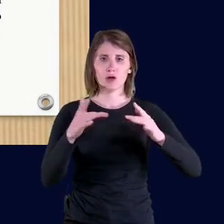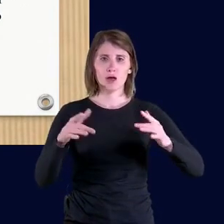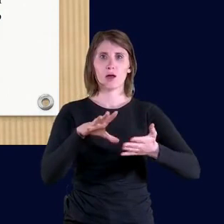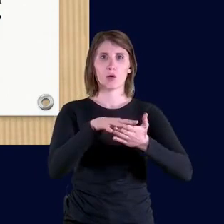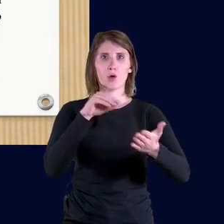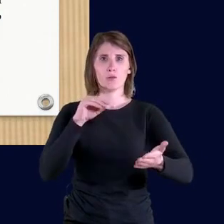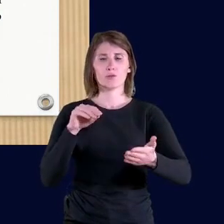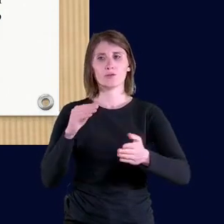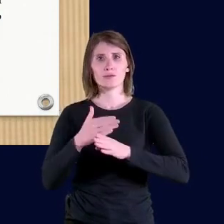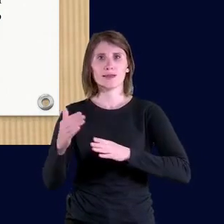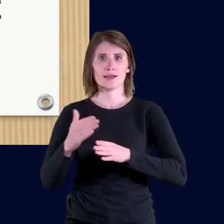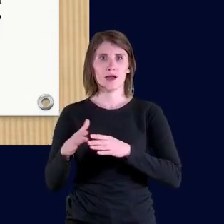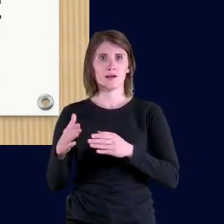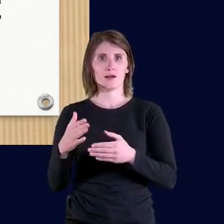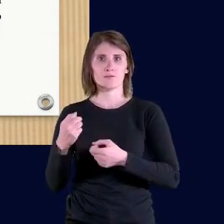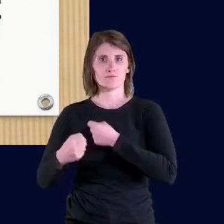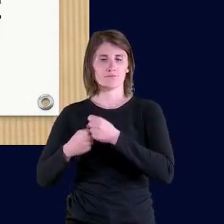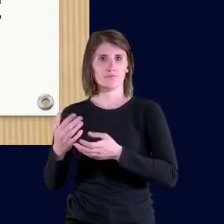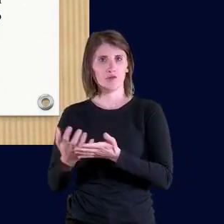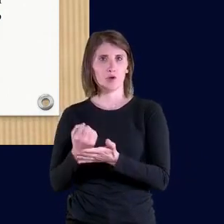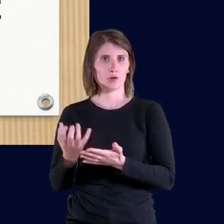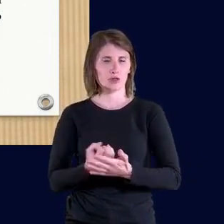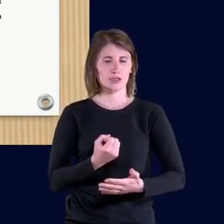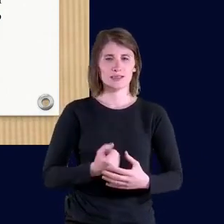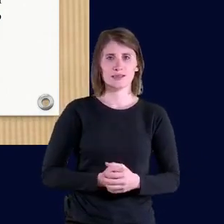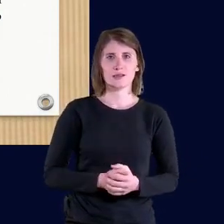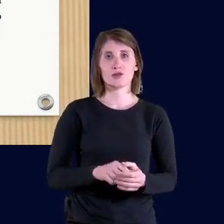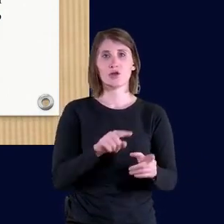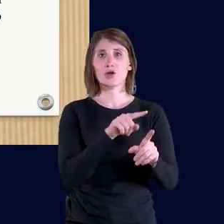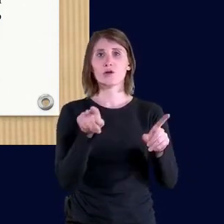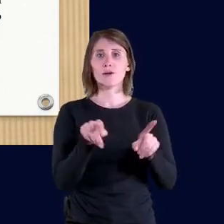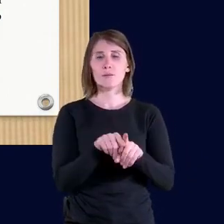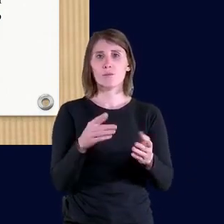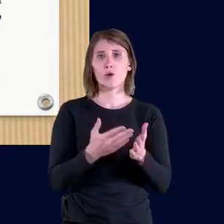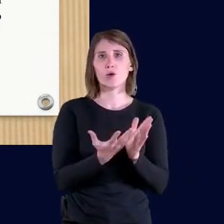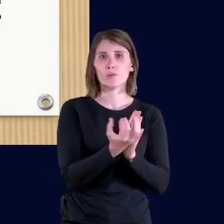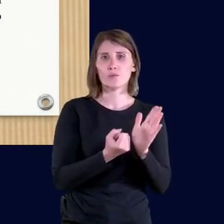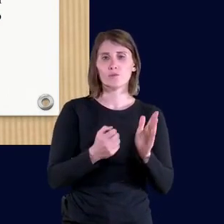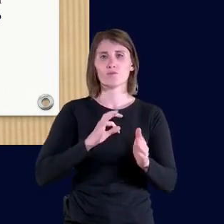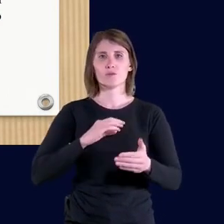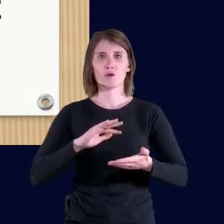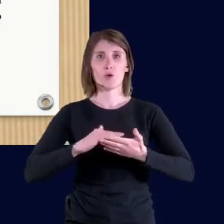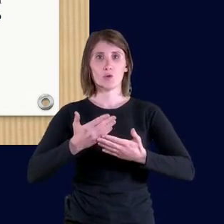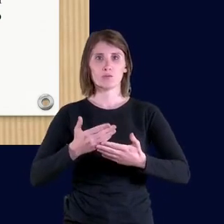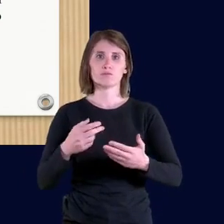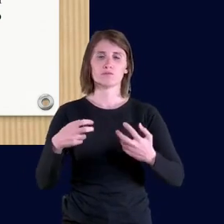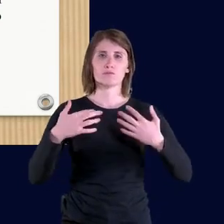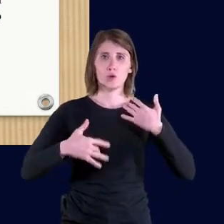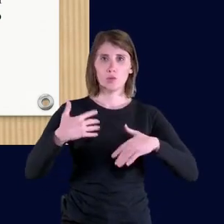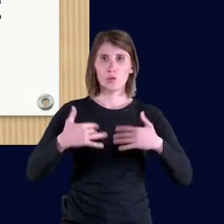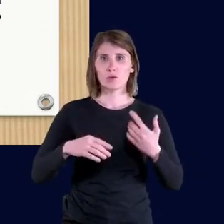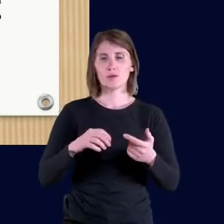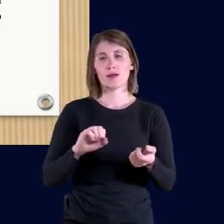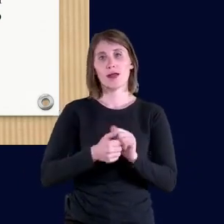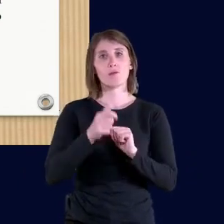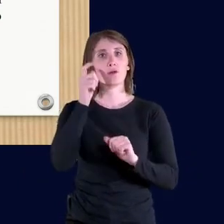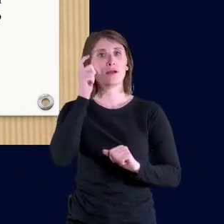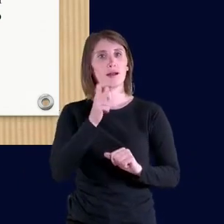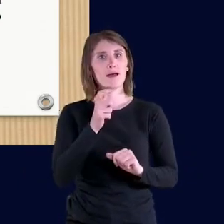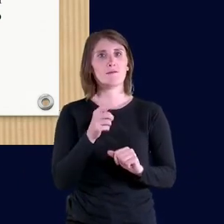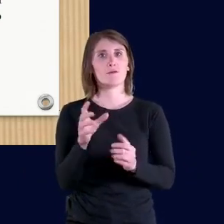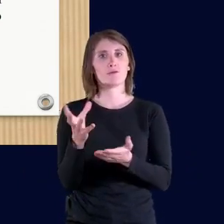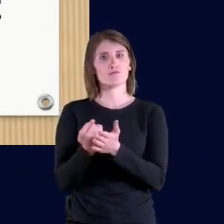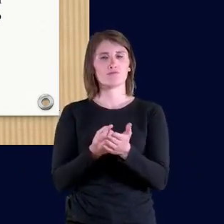w dalszej pracy mogą sobie ściągać również na na komputery czy też aplikacje na komórki